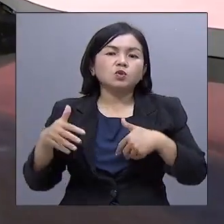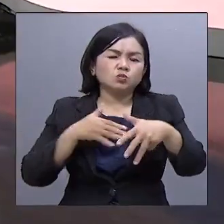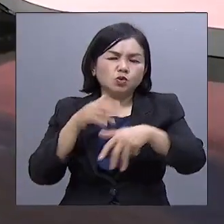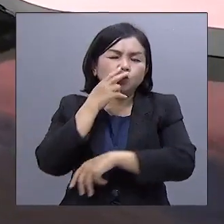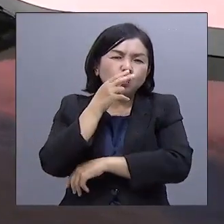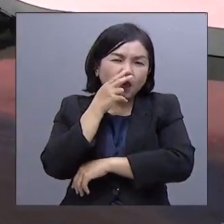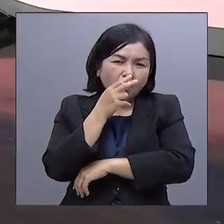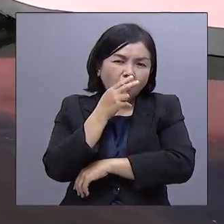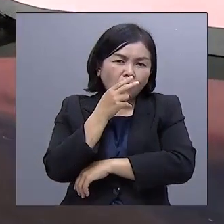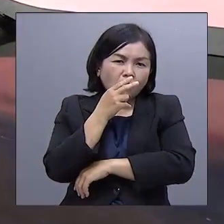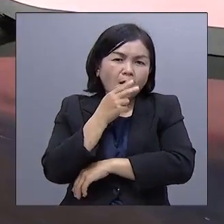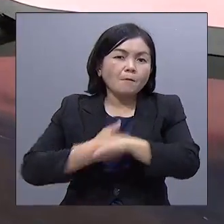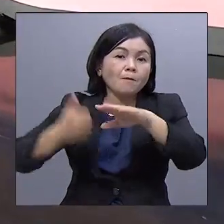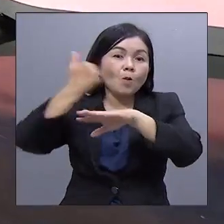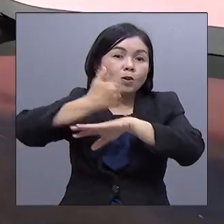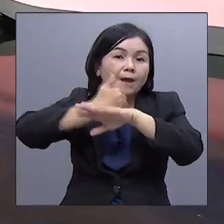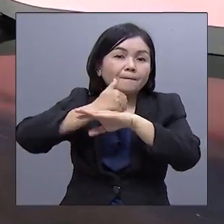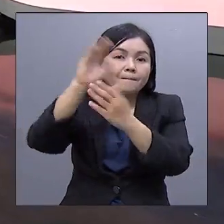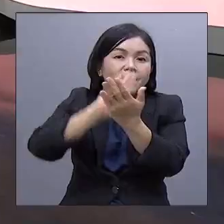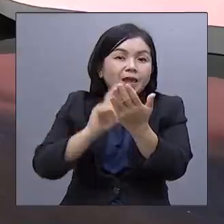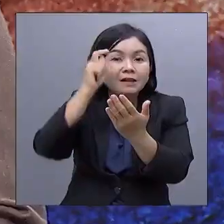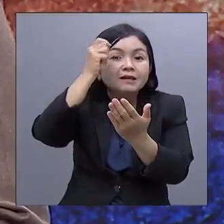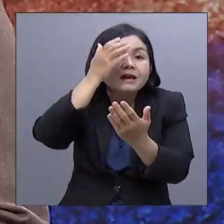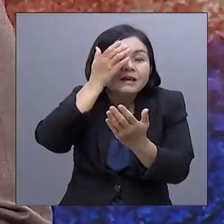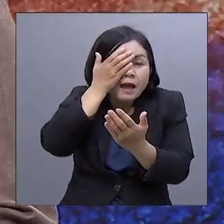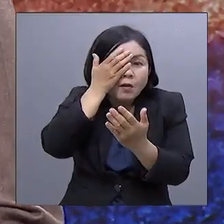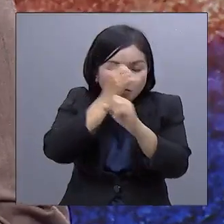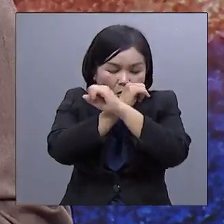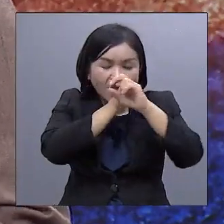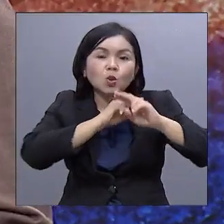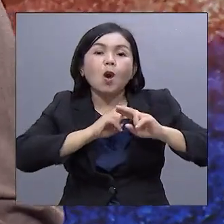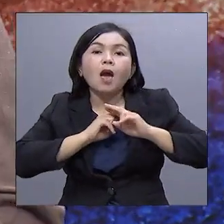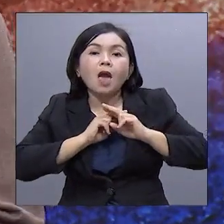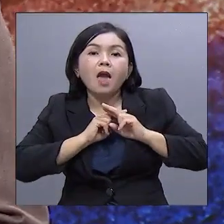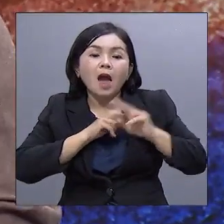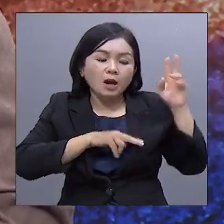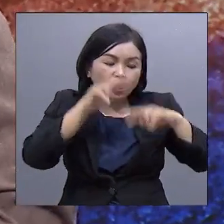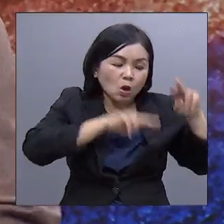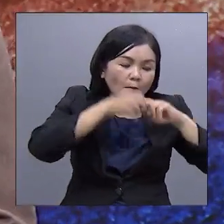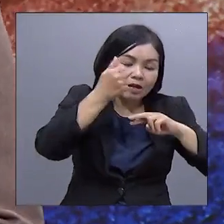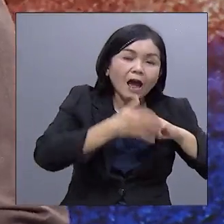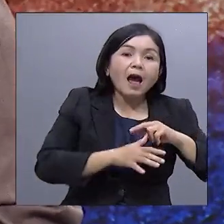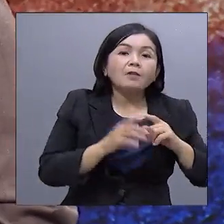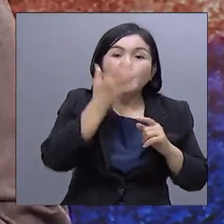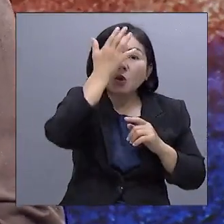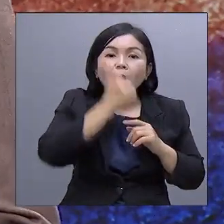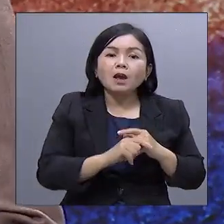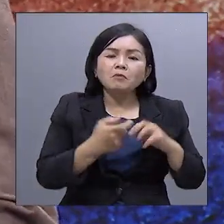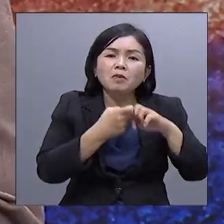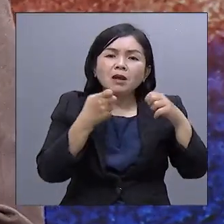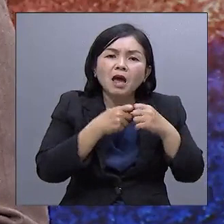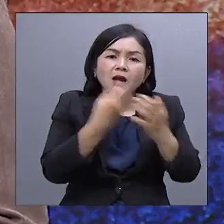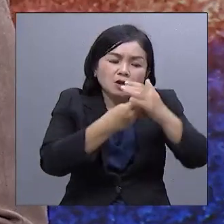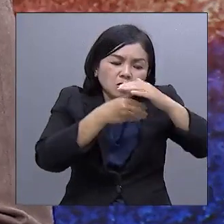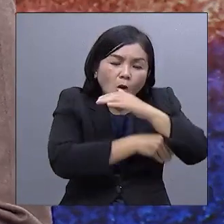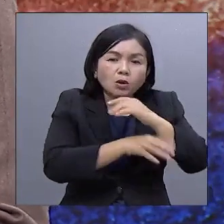มองว่าผู้นำอิสราเอลกำลังสร้างเกราะป้องกันตัวเองเพราะว่าตอนนี้เขากำลังถูกดำเนินคดีในข้อหาทุจริตถ้าใน